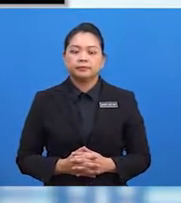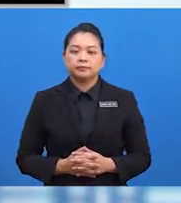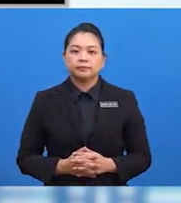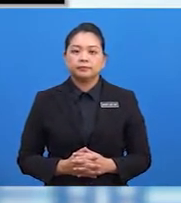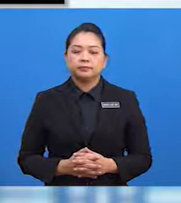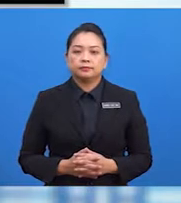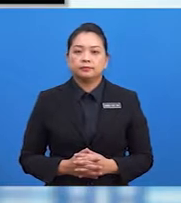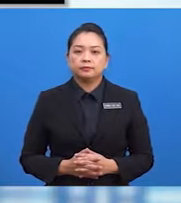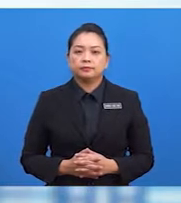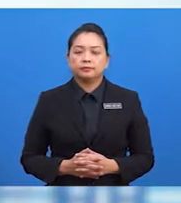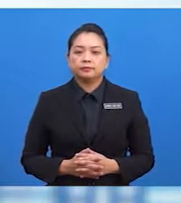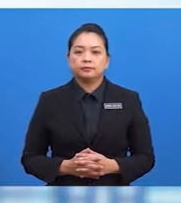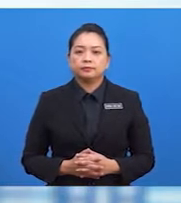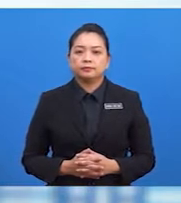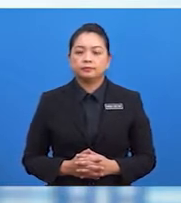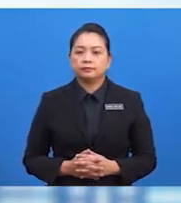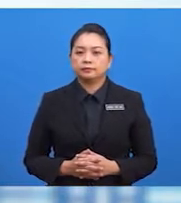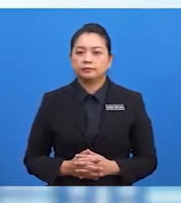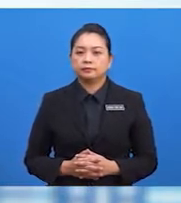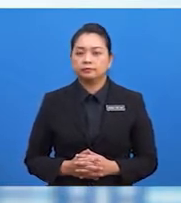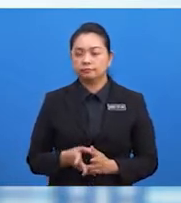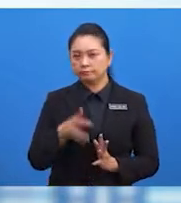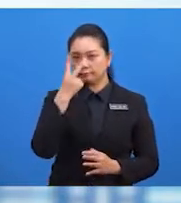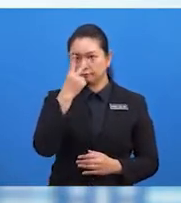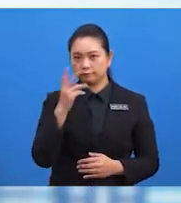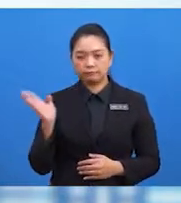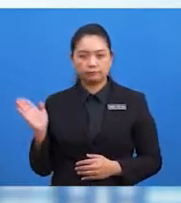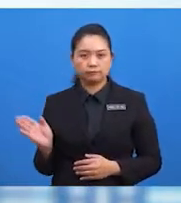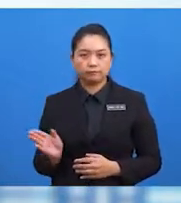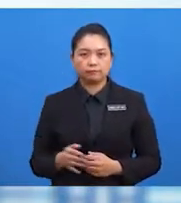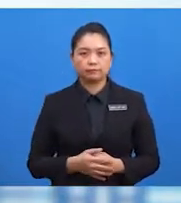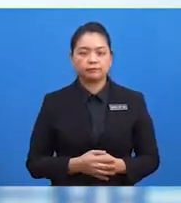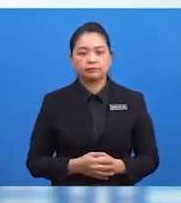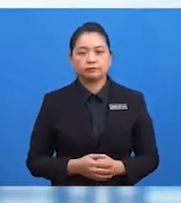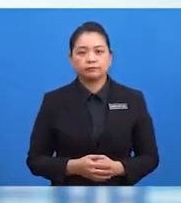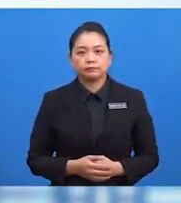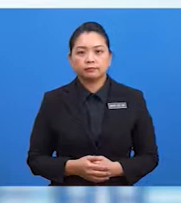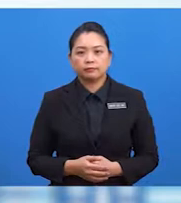Komponen yang terakhir ialah perbelanjaan pembangunan dan pentadbiran am.